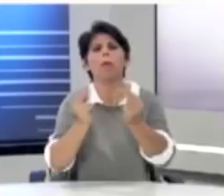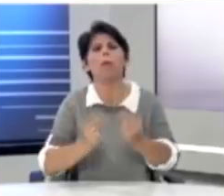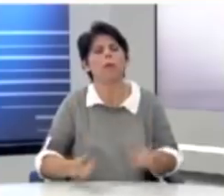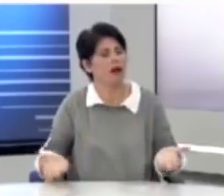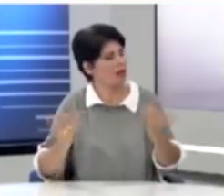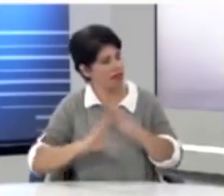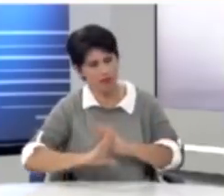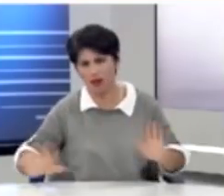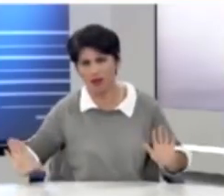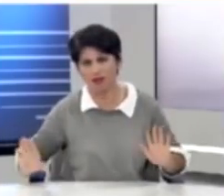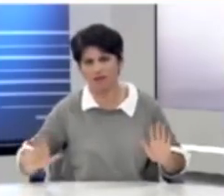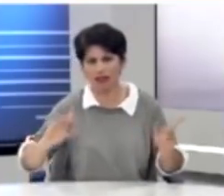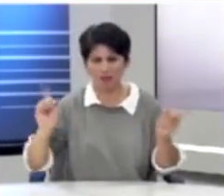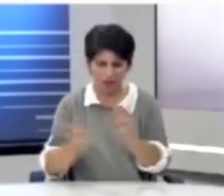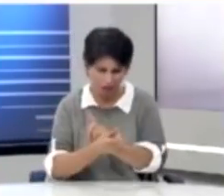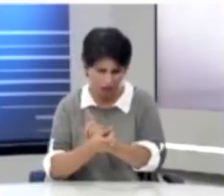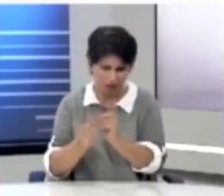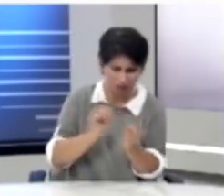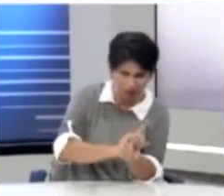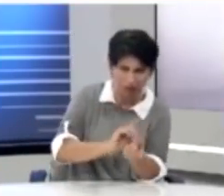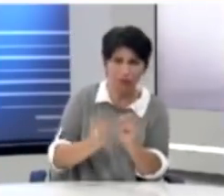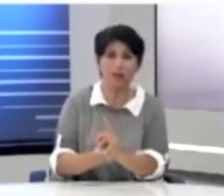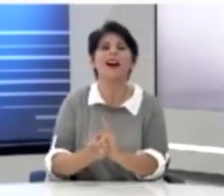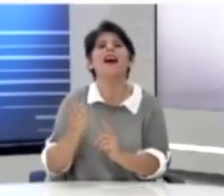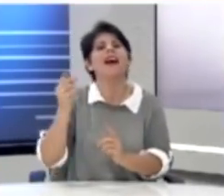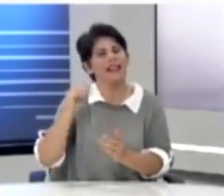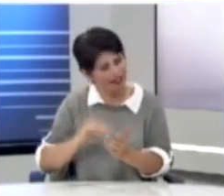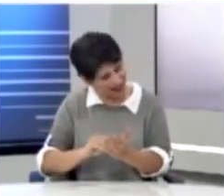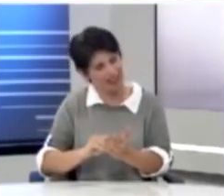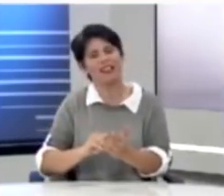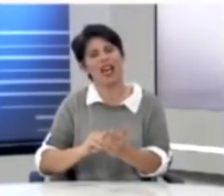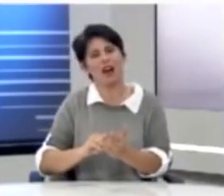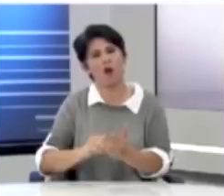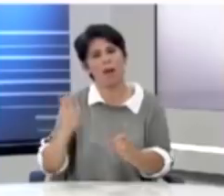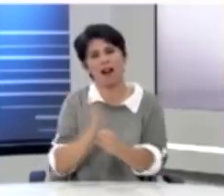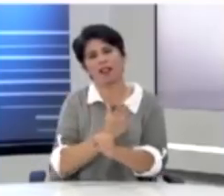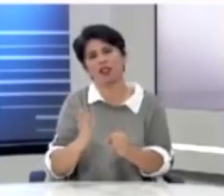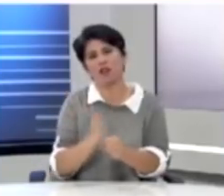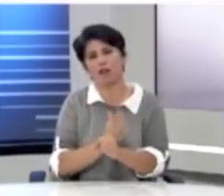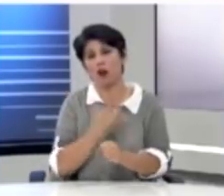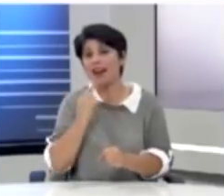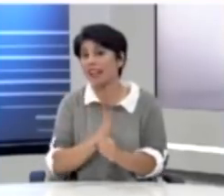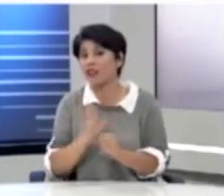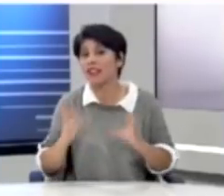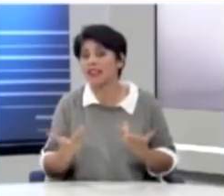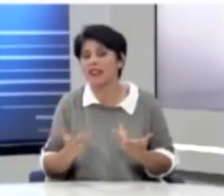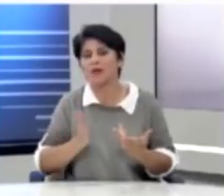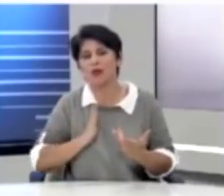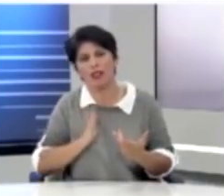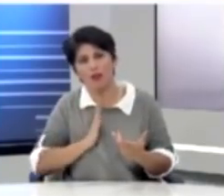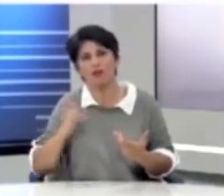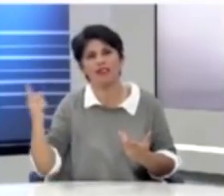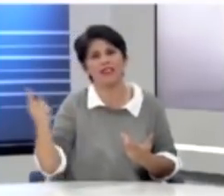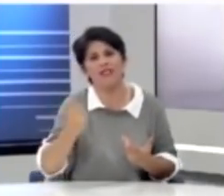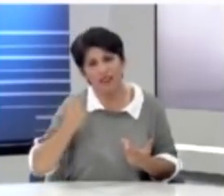αναποτελεσματικό και αντιφατικό και καταστροφικό σύστημα σήμερα. Καταστροφικό για τους ανθρώπους, για τη